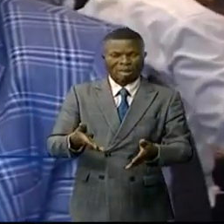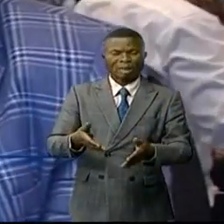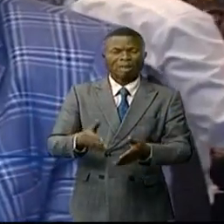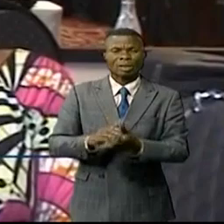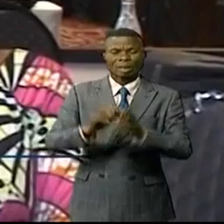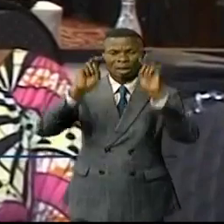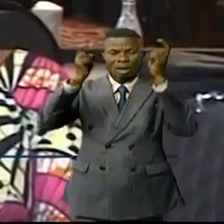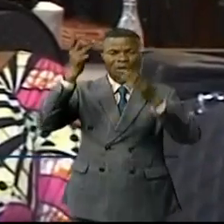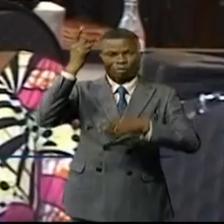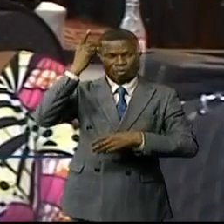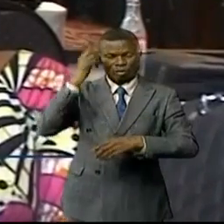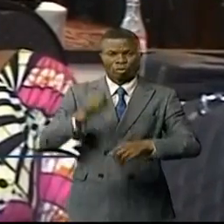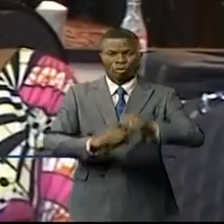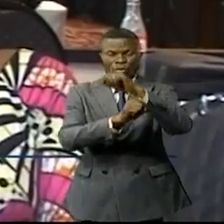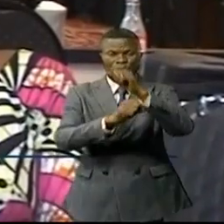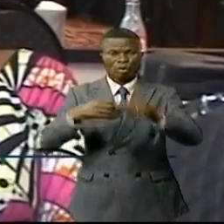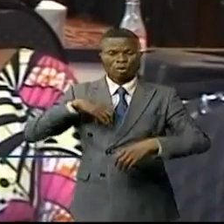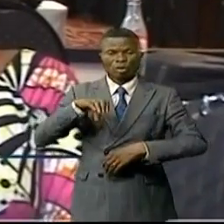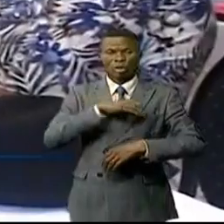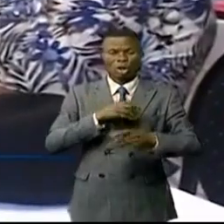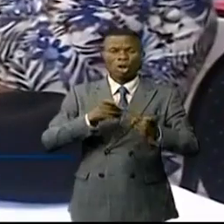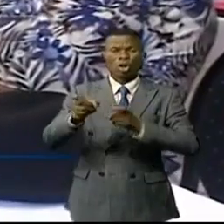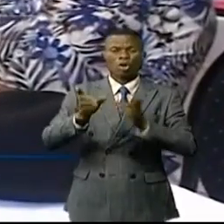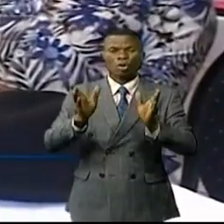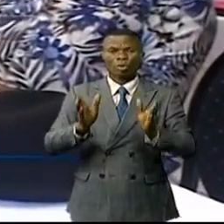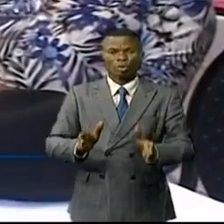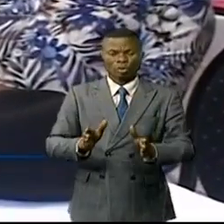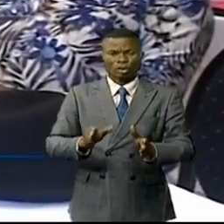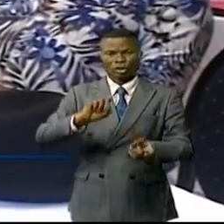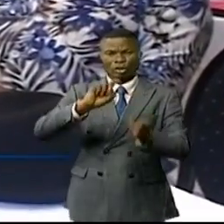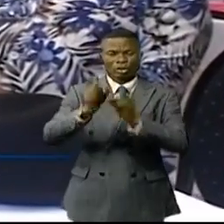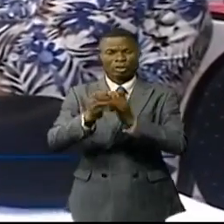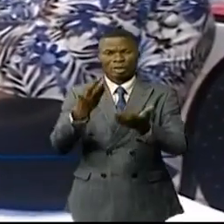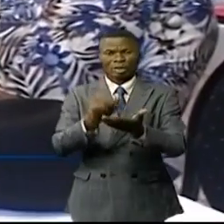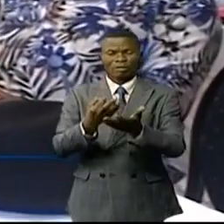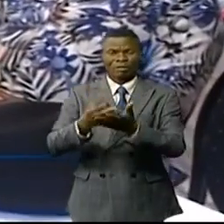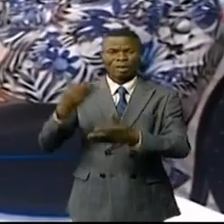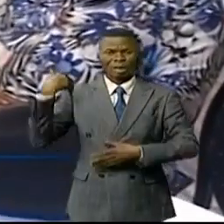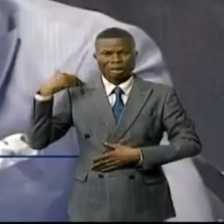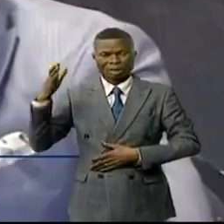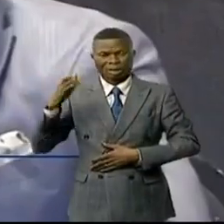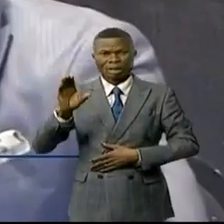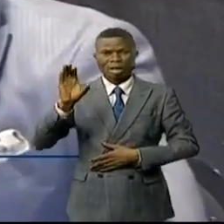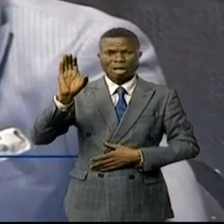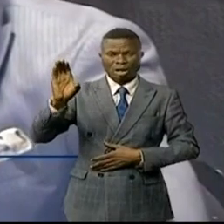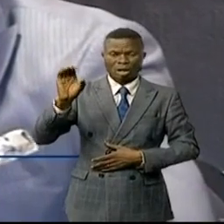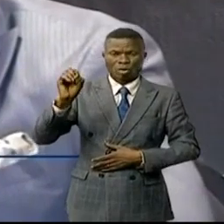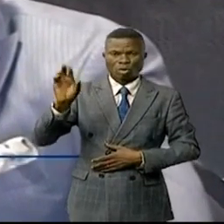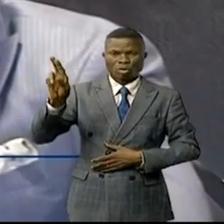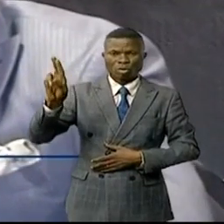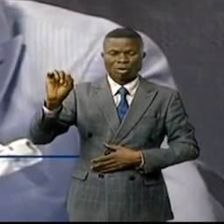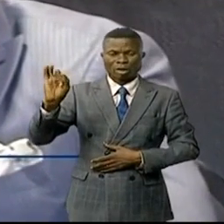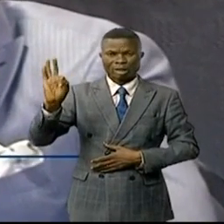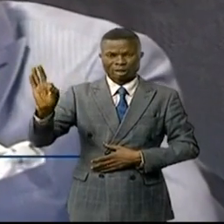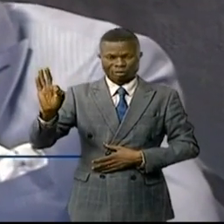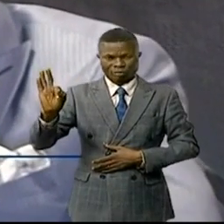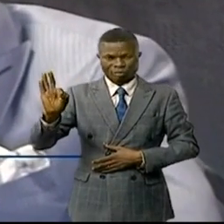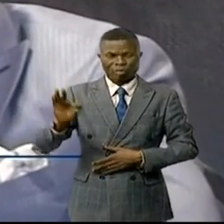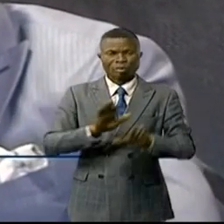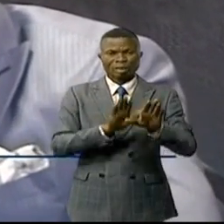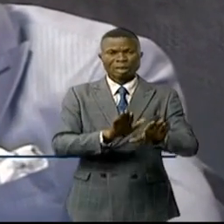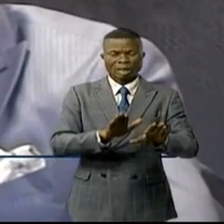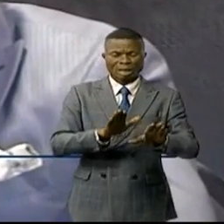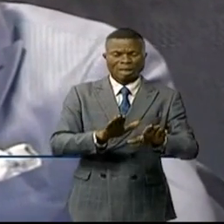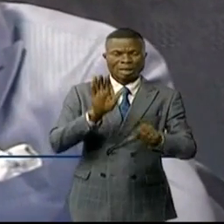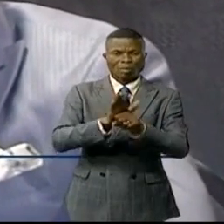de Kinshasa, appuyée par le comité d'orientation de la réforme des finances publiques COREF Profit Congo, attend des